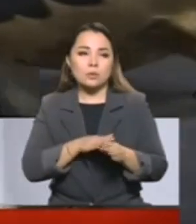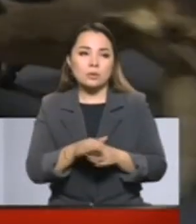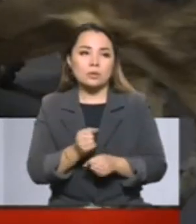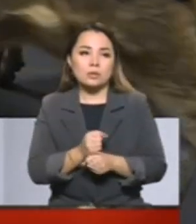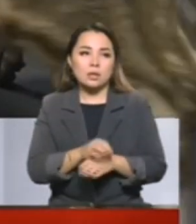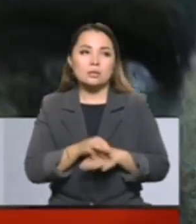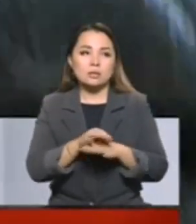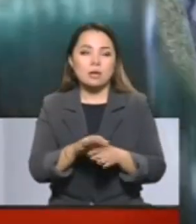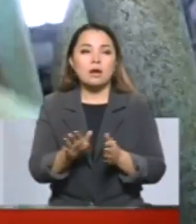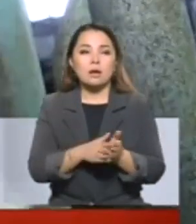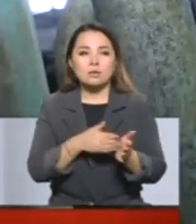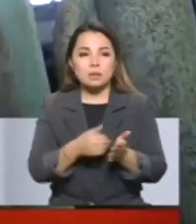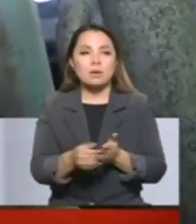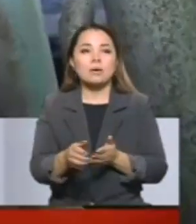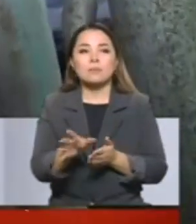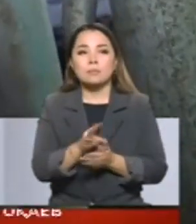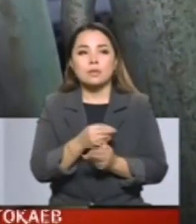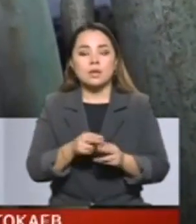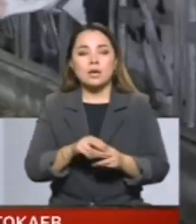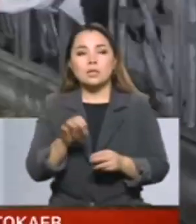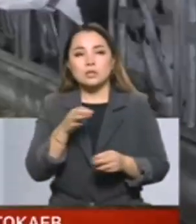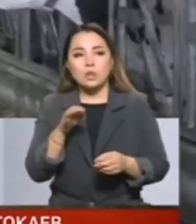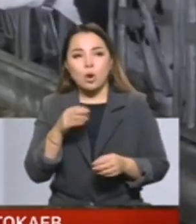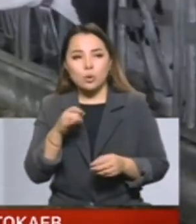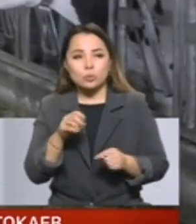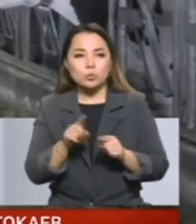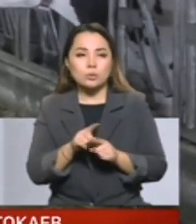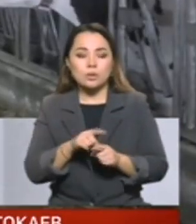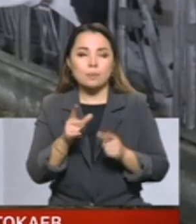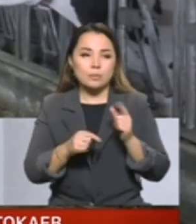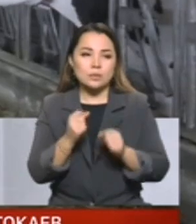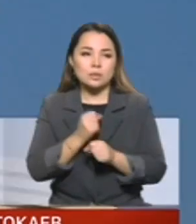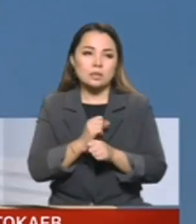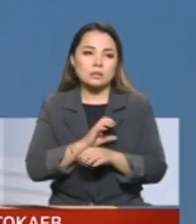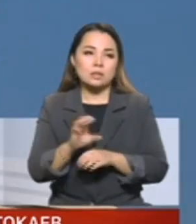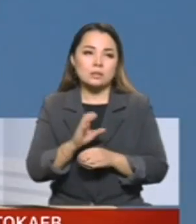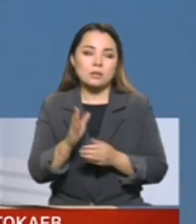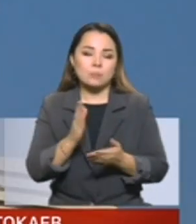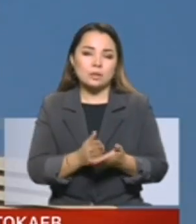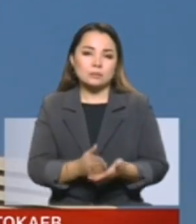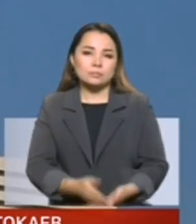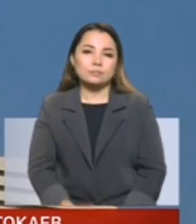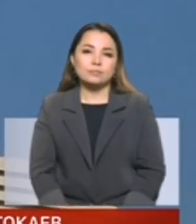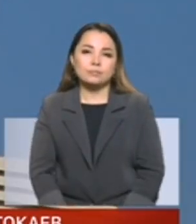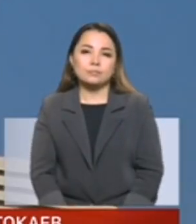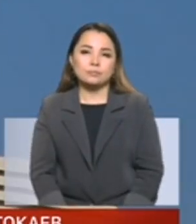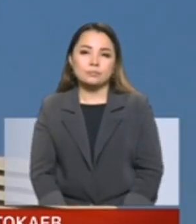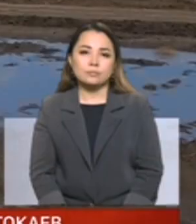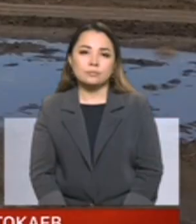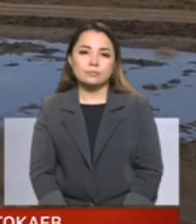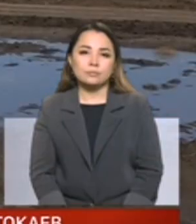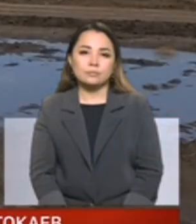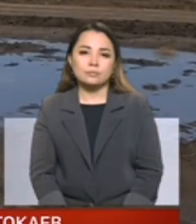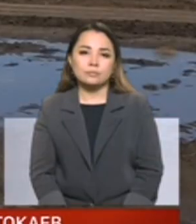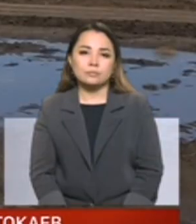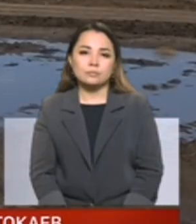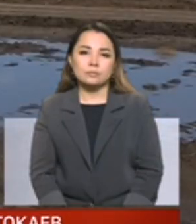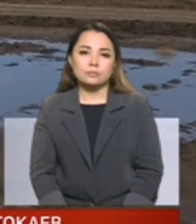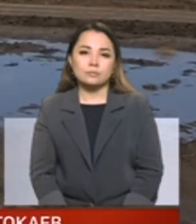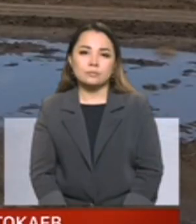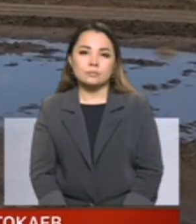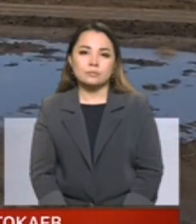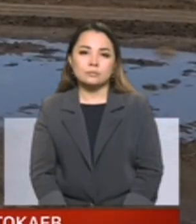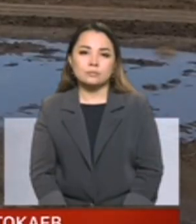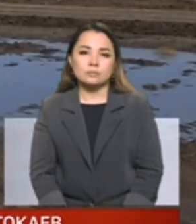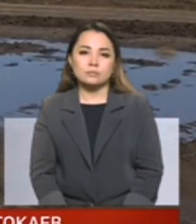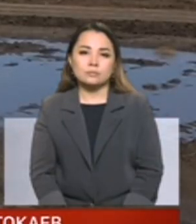кезде қаймақ, май, айран, йогурт секілді сүт өнімдерін шығаруды көздеп отыр. Ардақ Мұратқызы, Қайырбек Ерболатұлы, Қазақстан ұлттық телеарнасы, Батыс Қазақстан